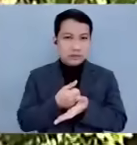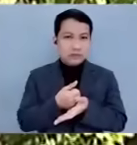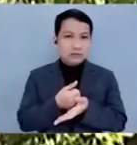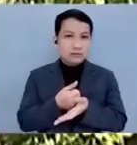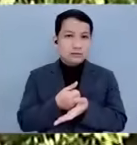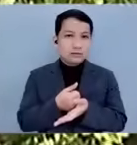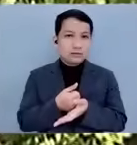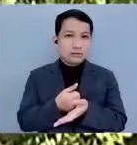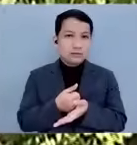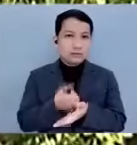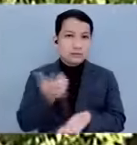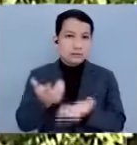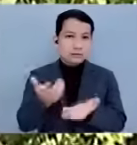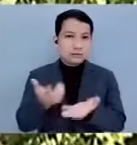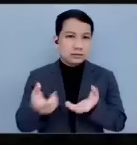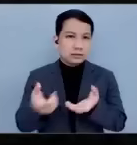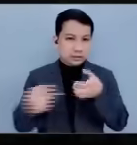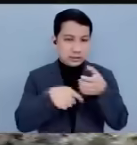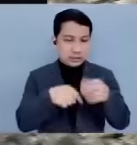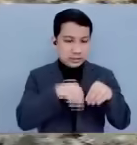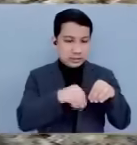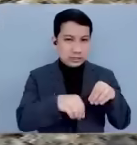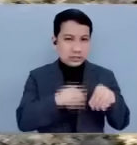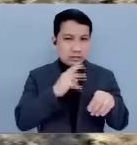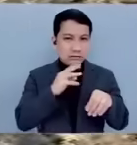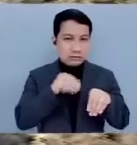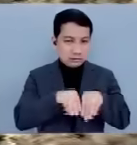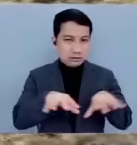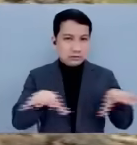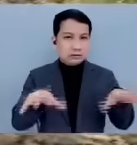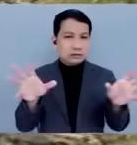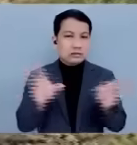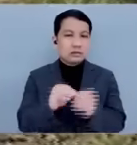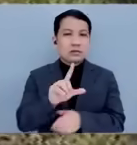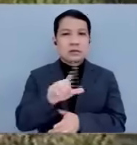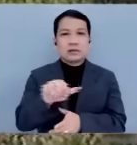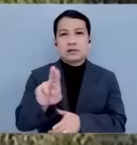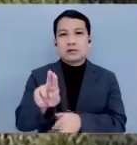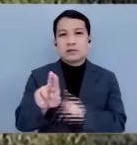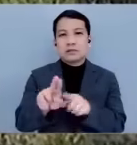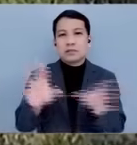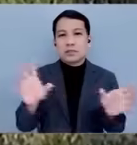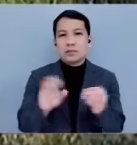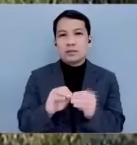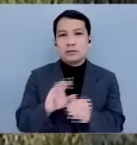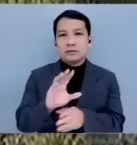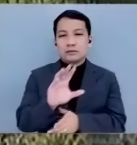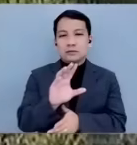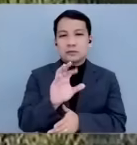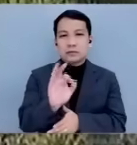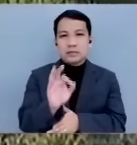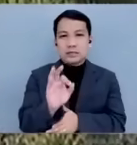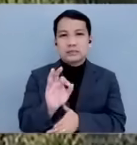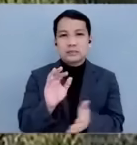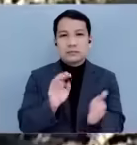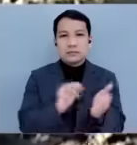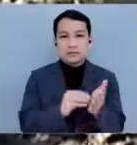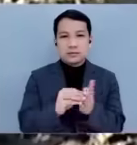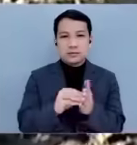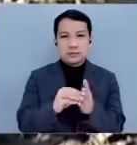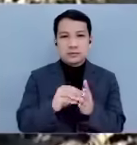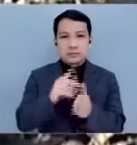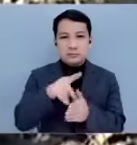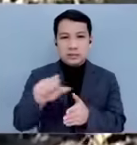hanggang saan ang maaabutan ng tubig. Sa Tansyan, LGU, umabot na sa halos 90 million pesos ng palay at sibuyas